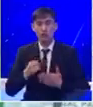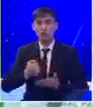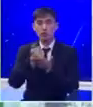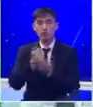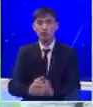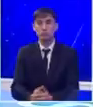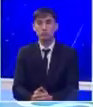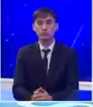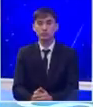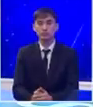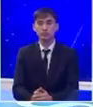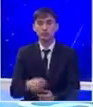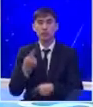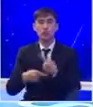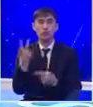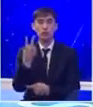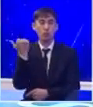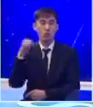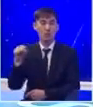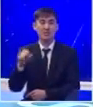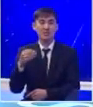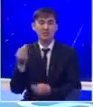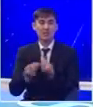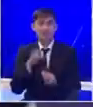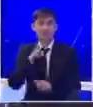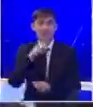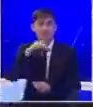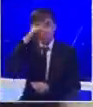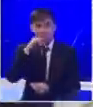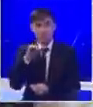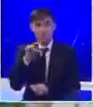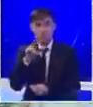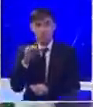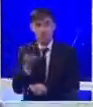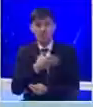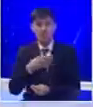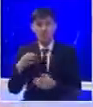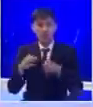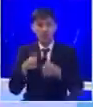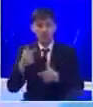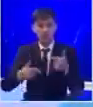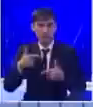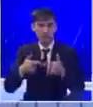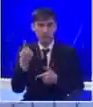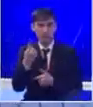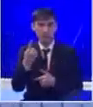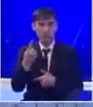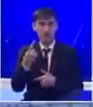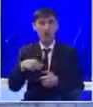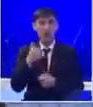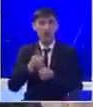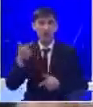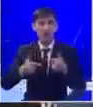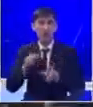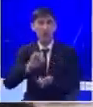поддержку. После двух побед в играх с североказахстанским Куанышем нашей команде предстоит оспаривать первенство с основным своим соперником